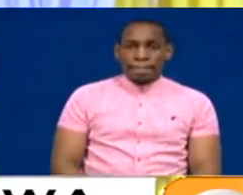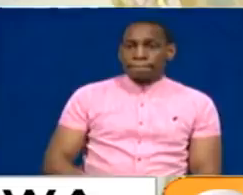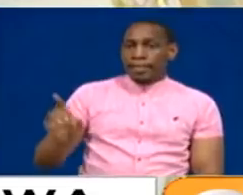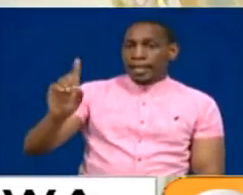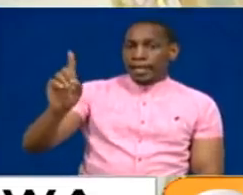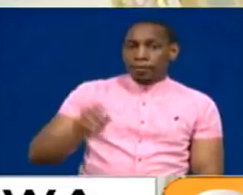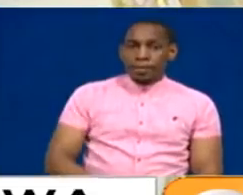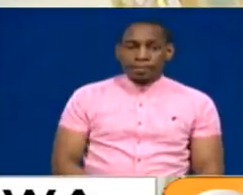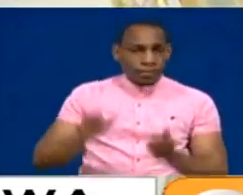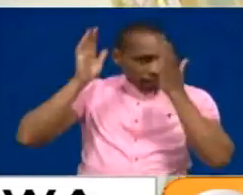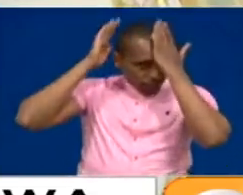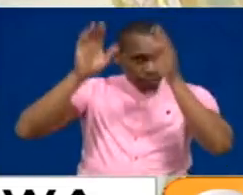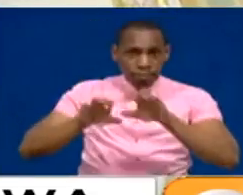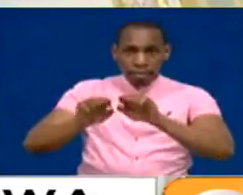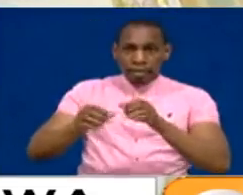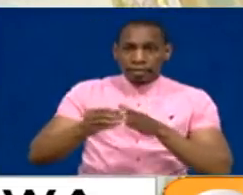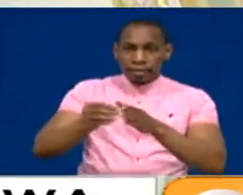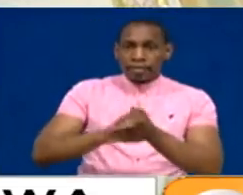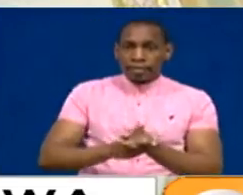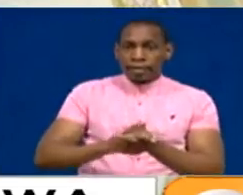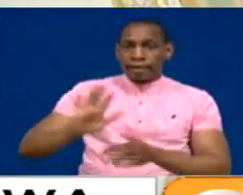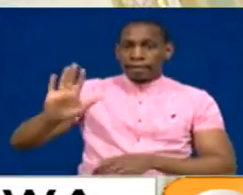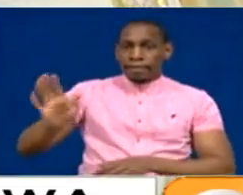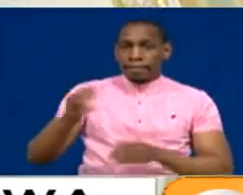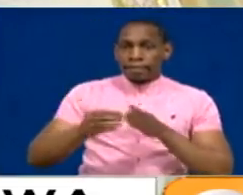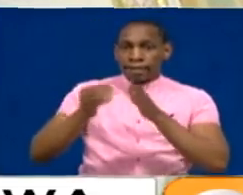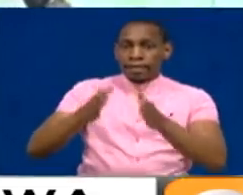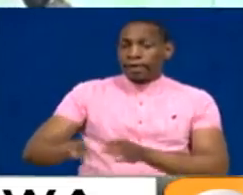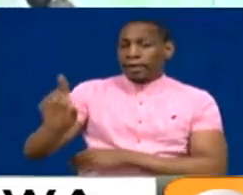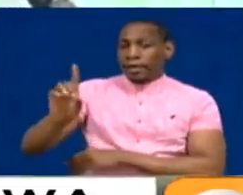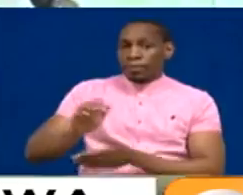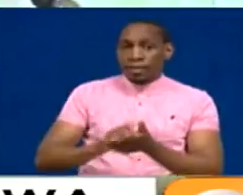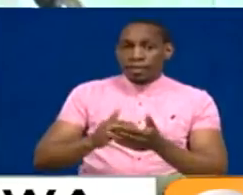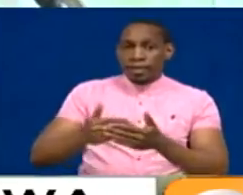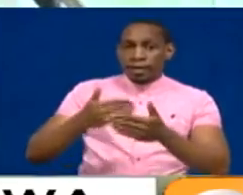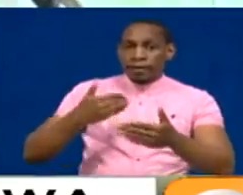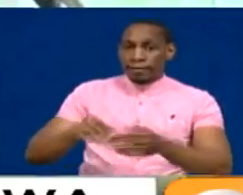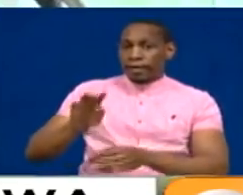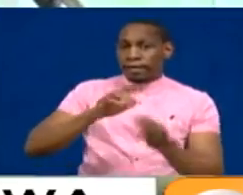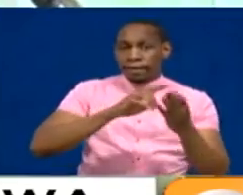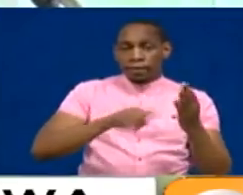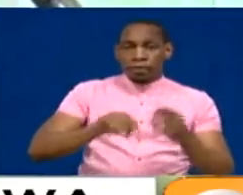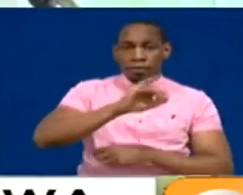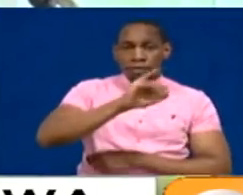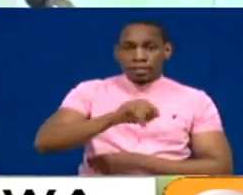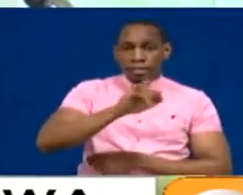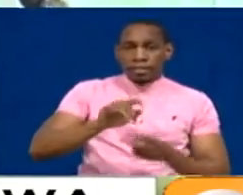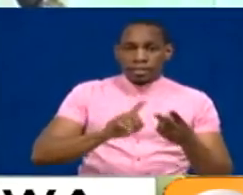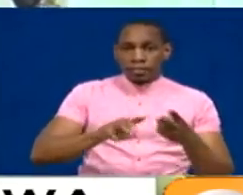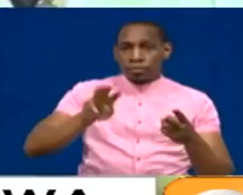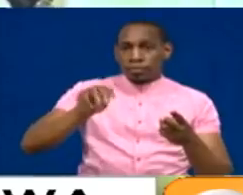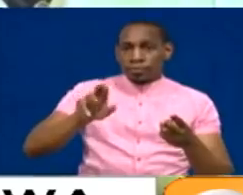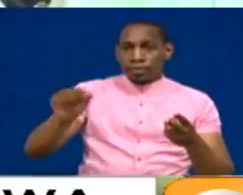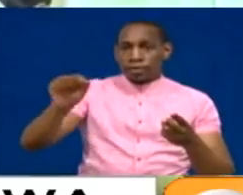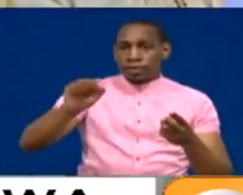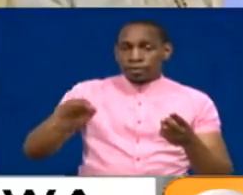2021, Nairobi. Anyolo anachukua uongozi na kuwa askofu mkuu wa tano jimbo la Nairobi baada ya watangulizi wake JJ Makadhi,